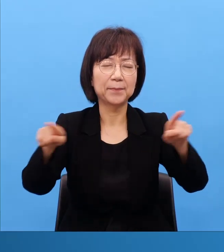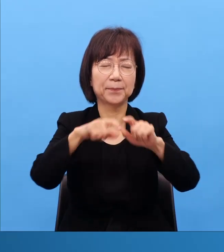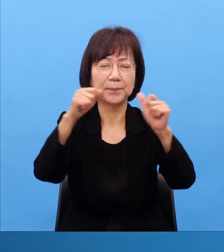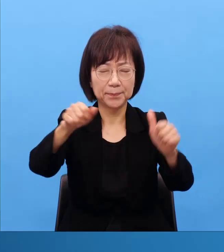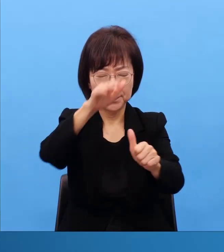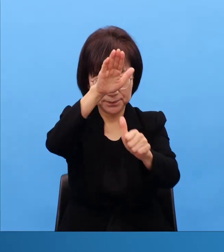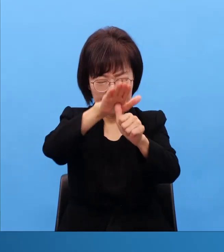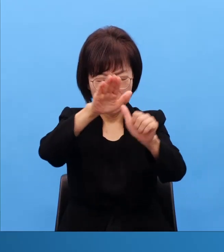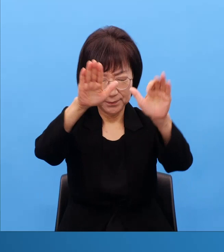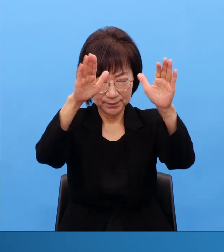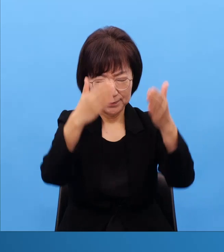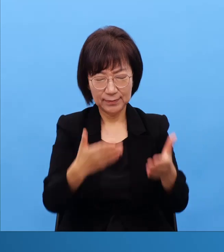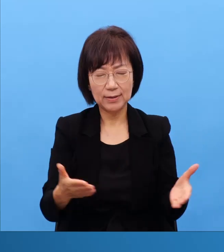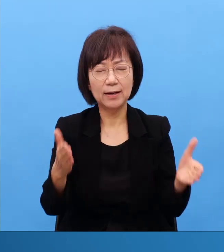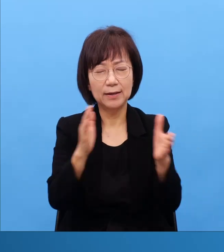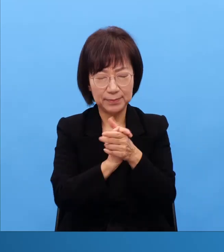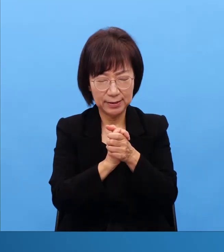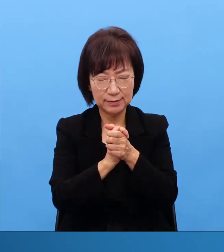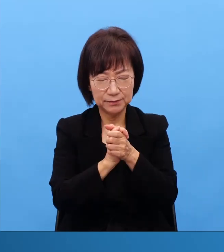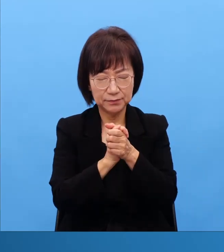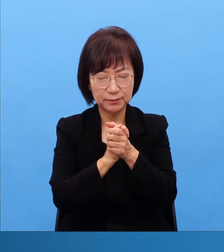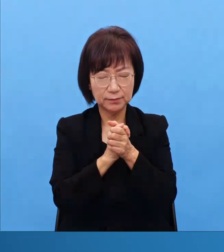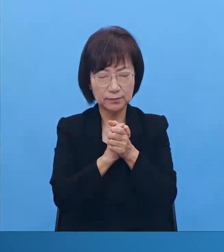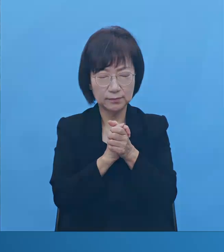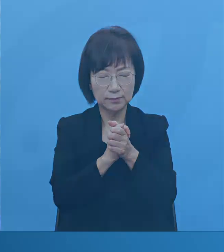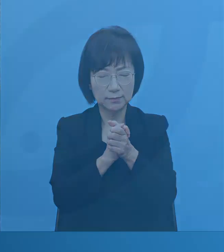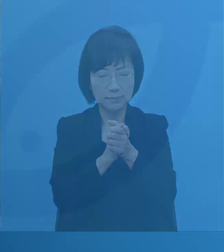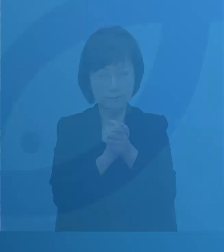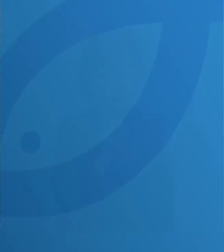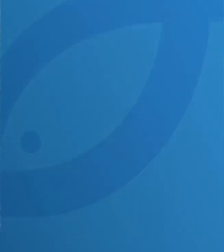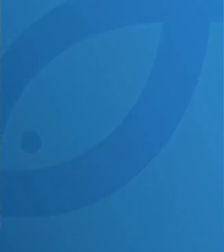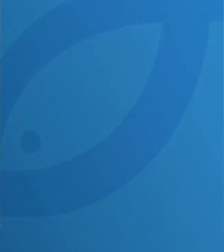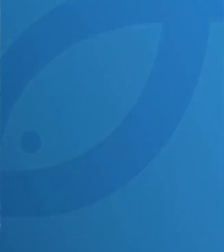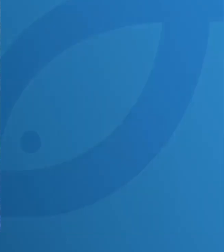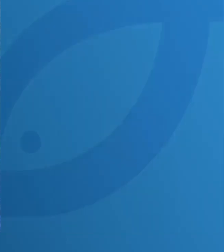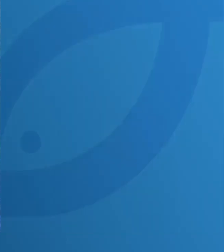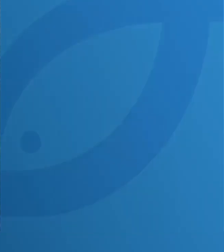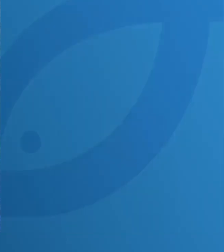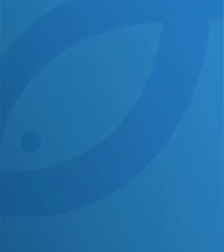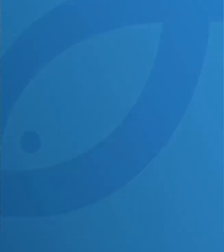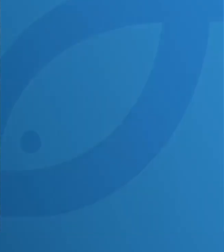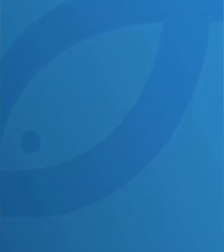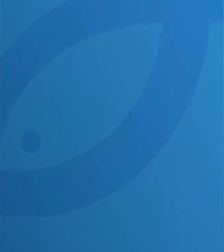함께 계실지어다 And always forevermore. Amen.